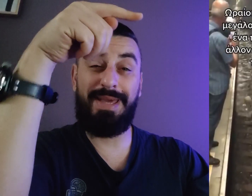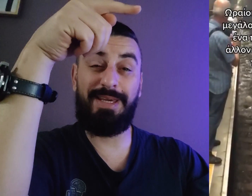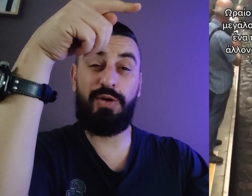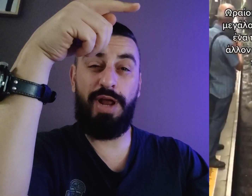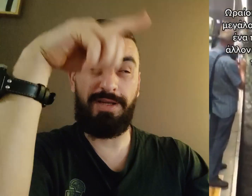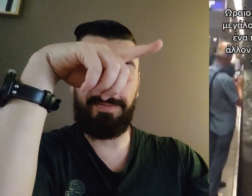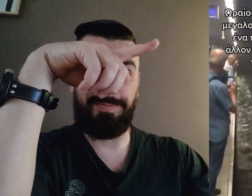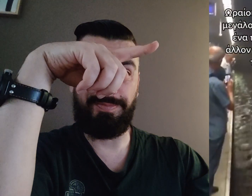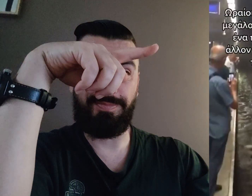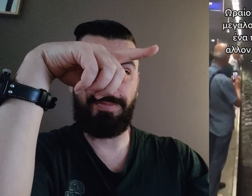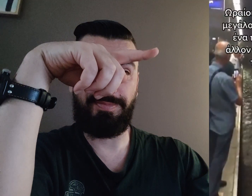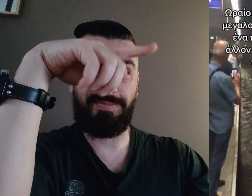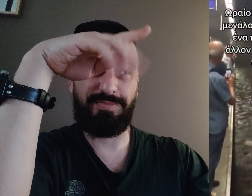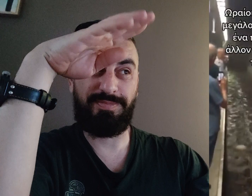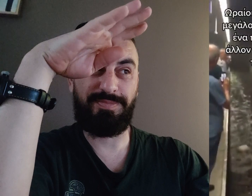Ευρωπαϊκή χώρα